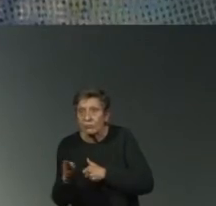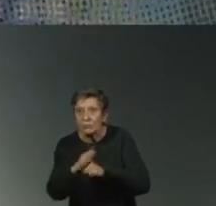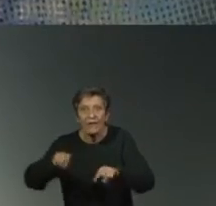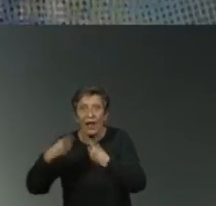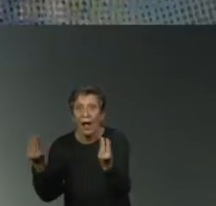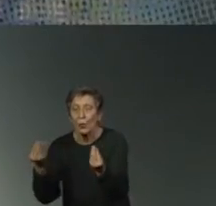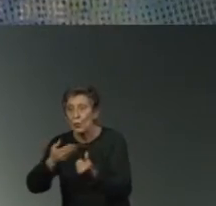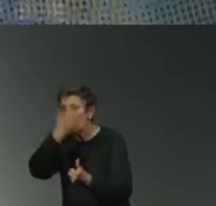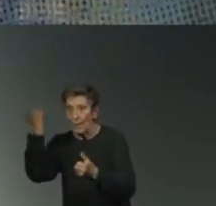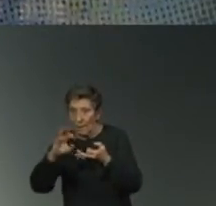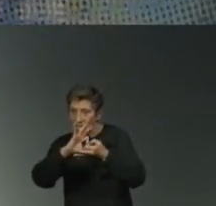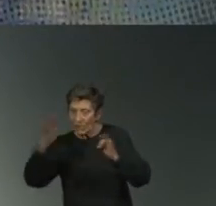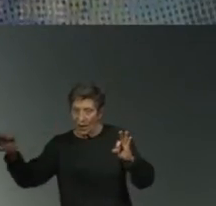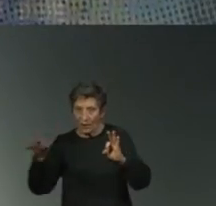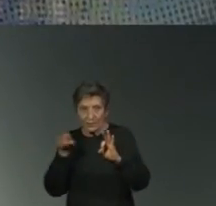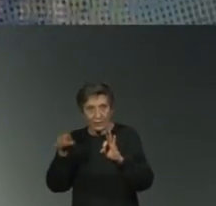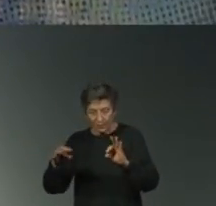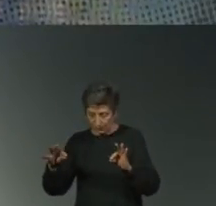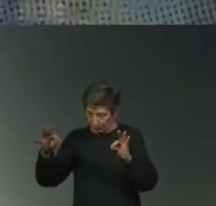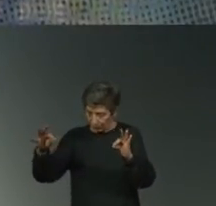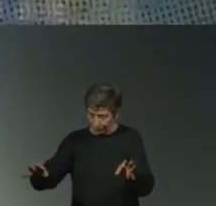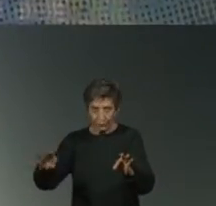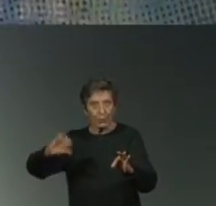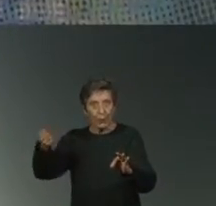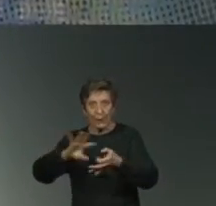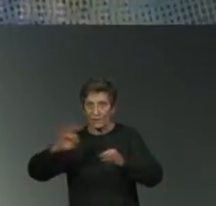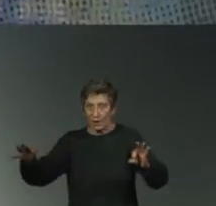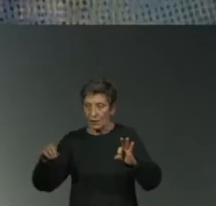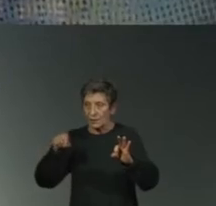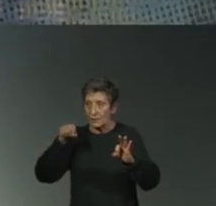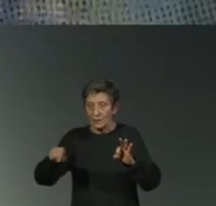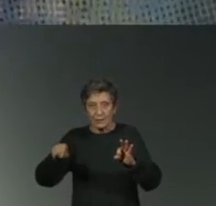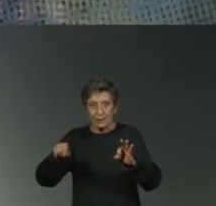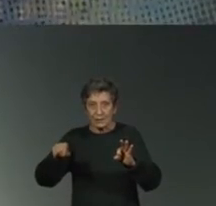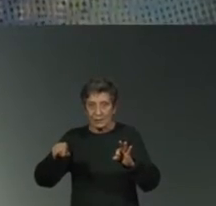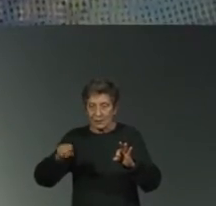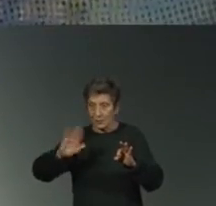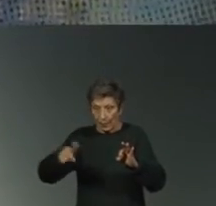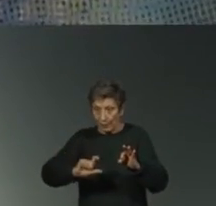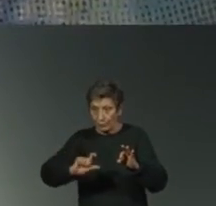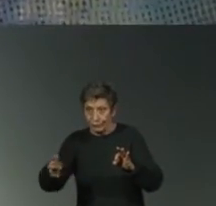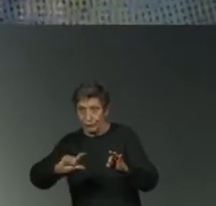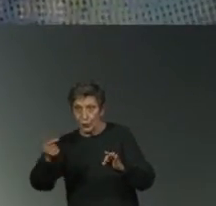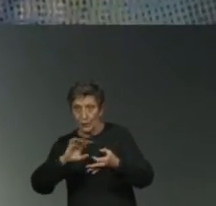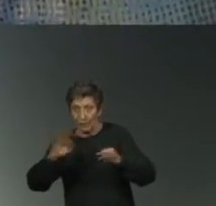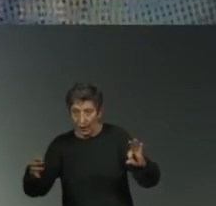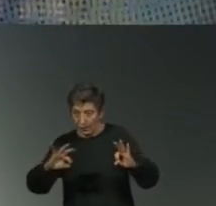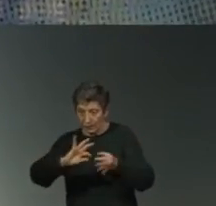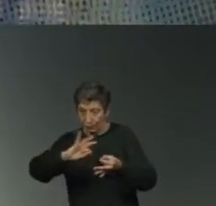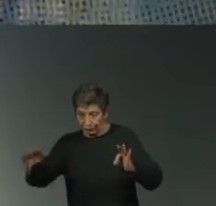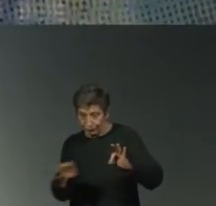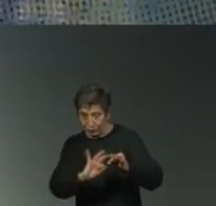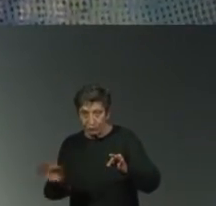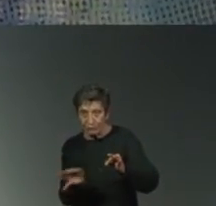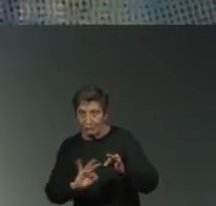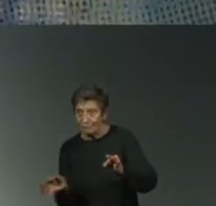la phrase qu'il pose, la première, va entraîner une seconde, et le livre va se faire de